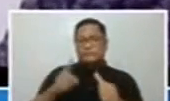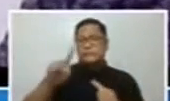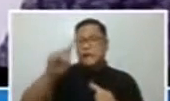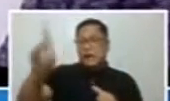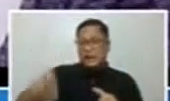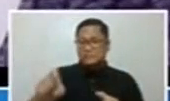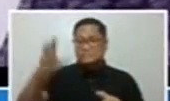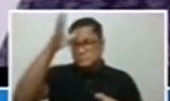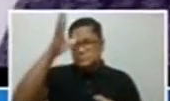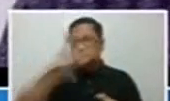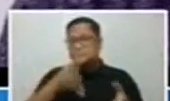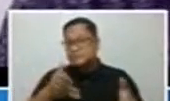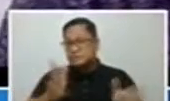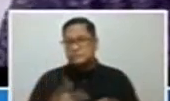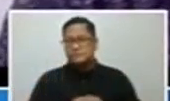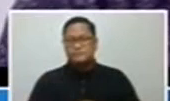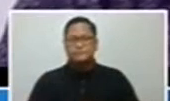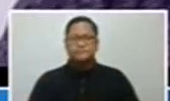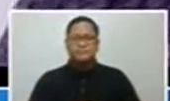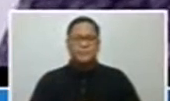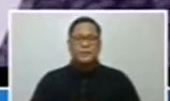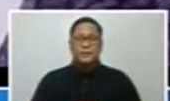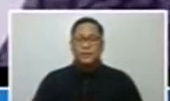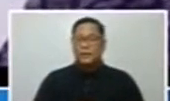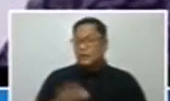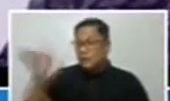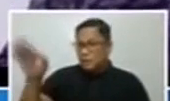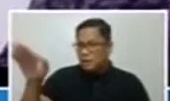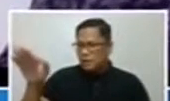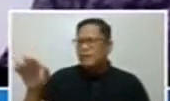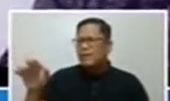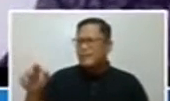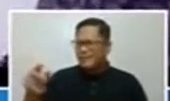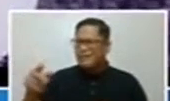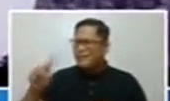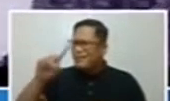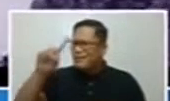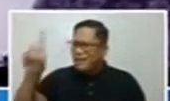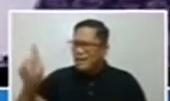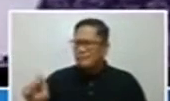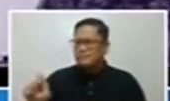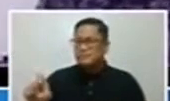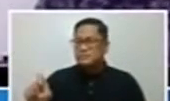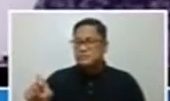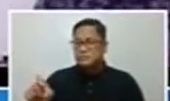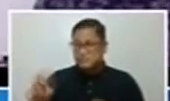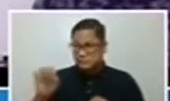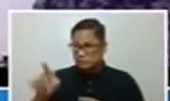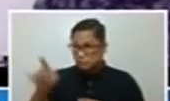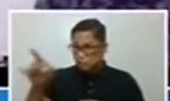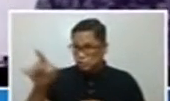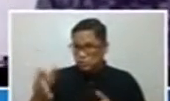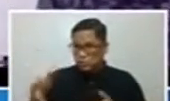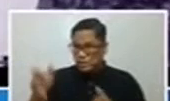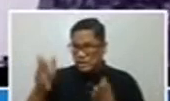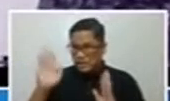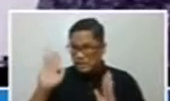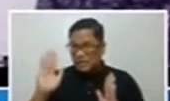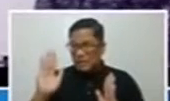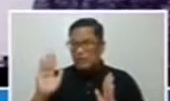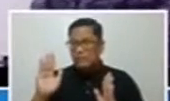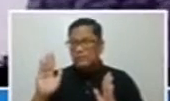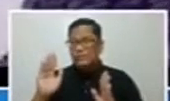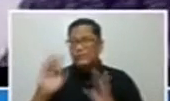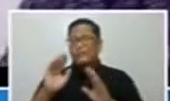din. But si yung kapitan naman, ang informasyon na dumating sa akin ay talagang with parents' consent